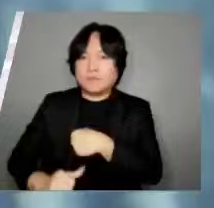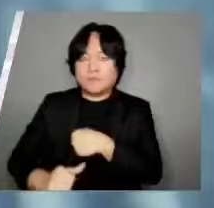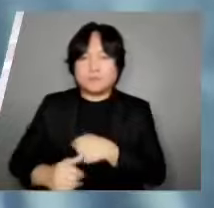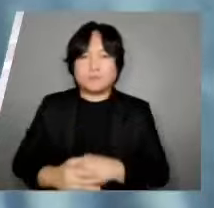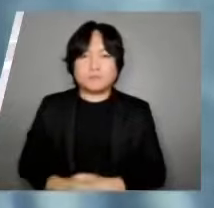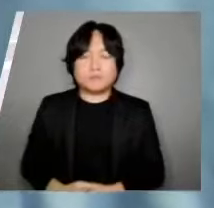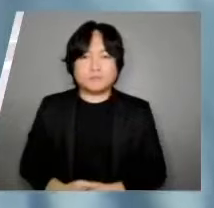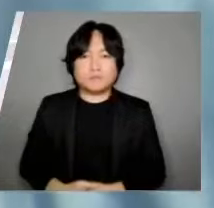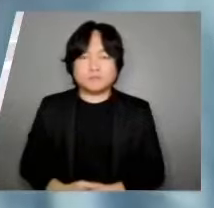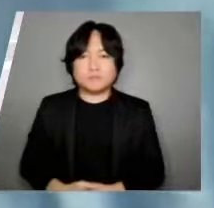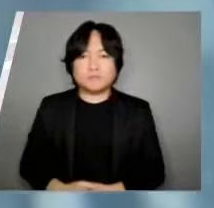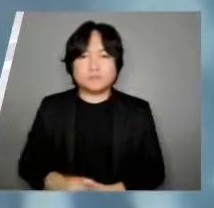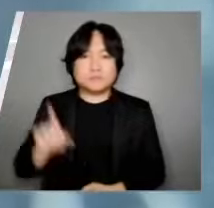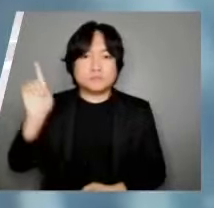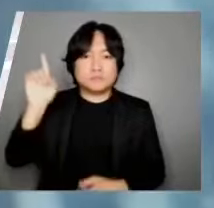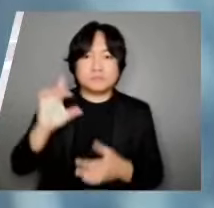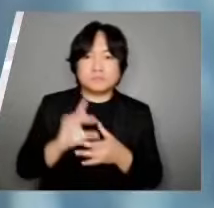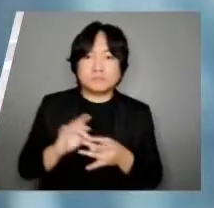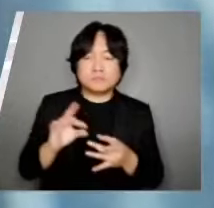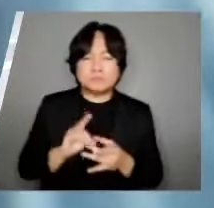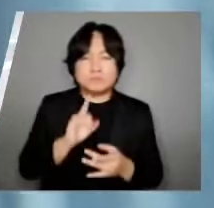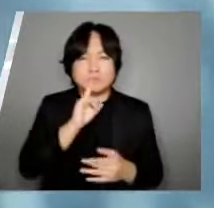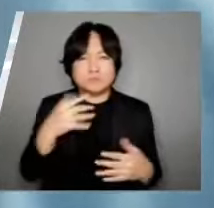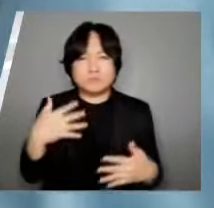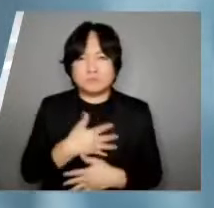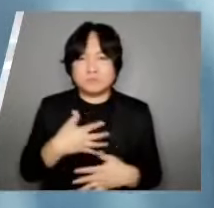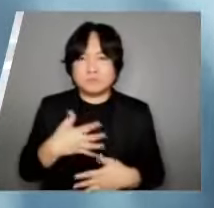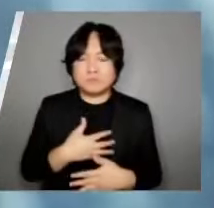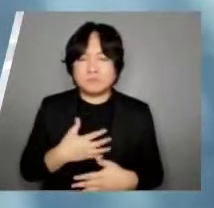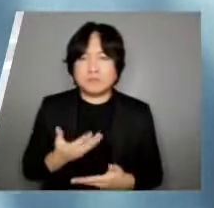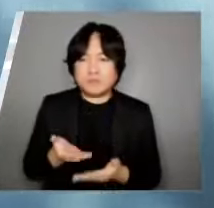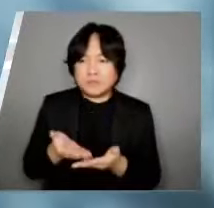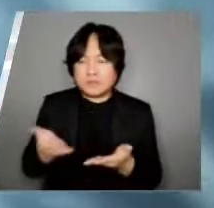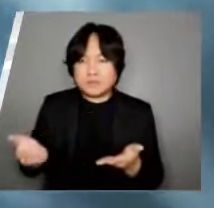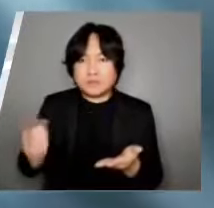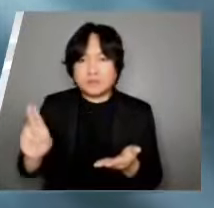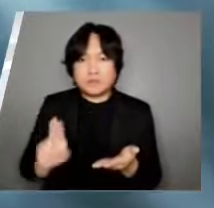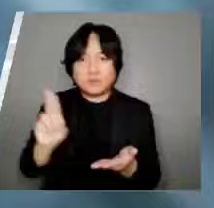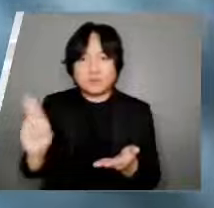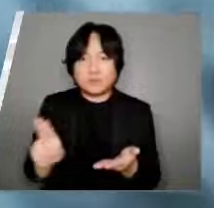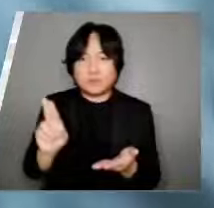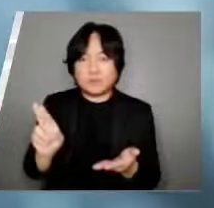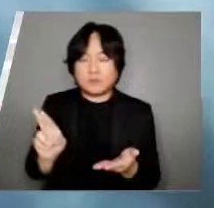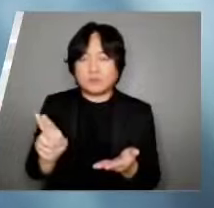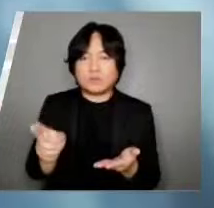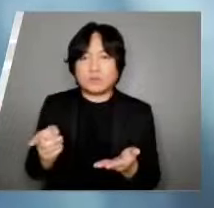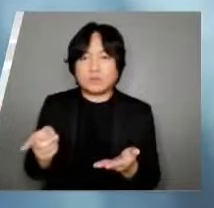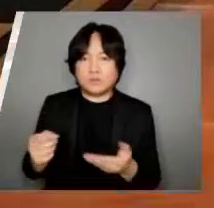talaga kasi yung mga gagamitin nila sanang mga equipments or tools,